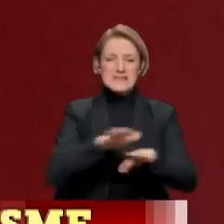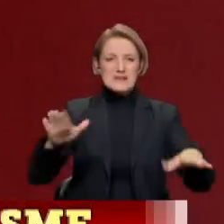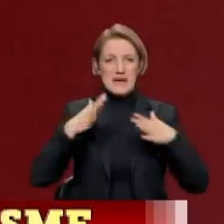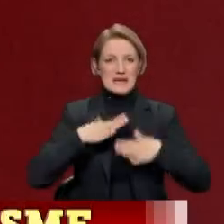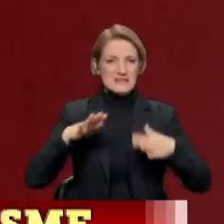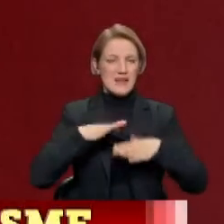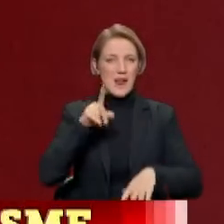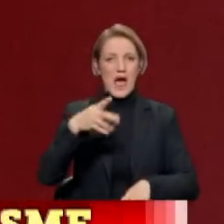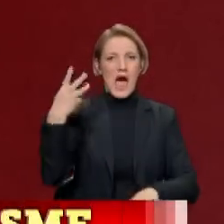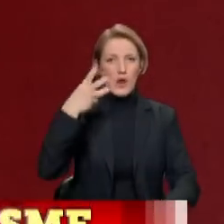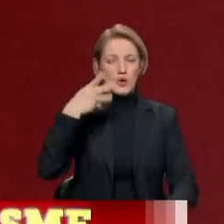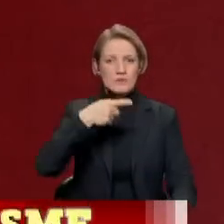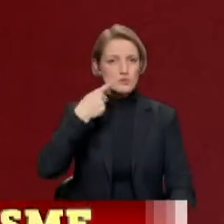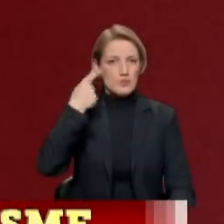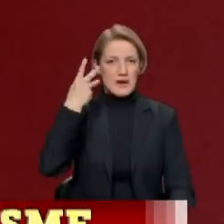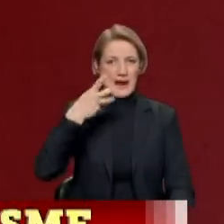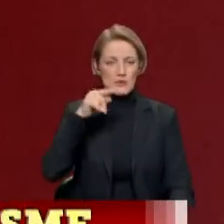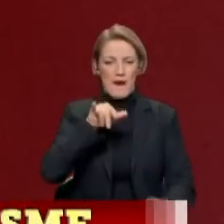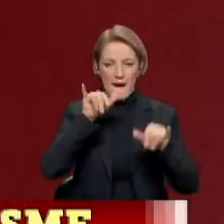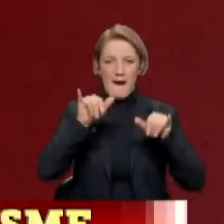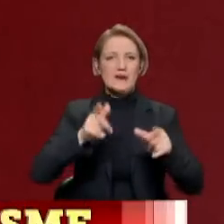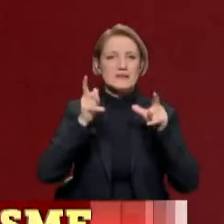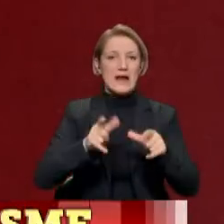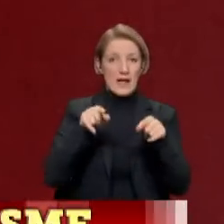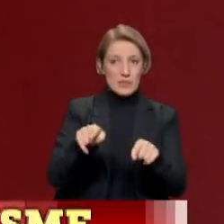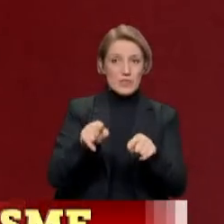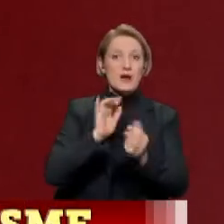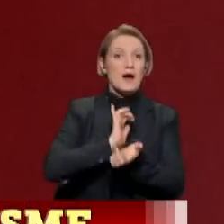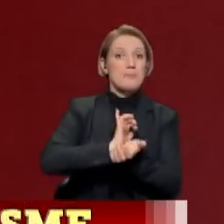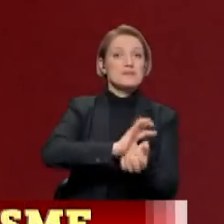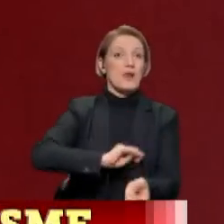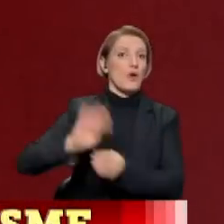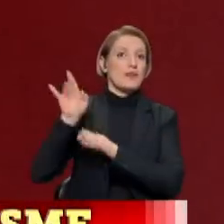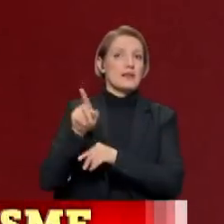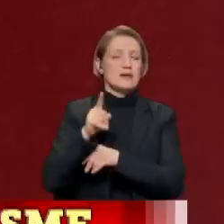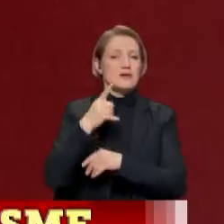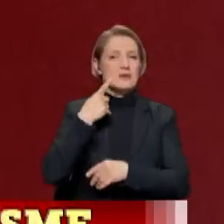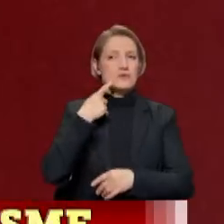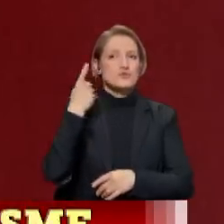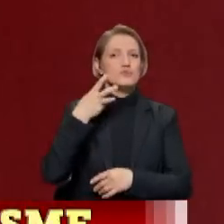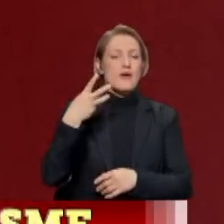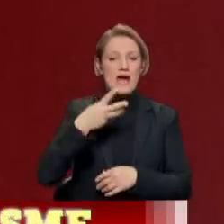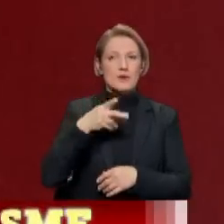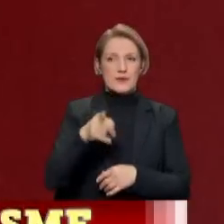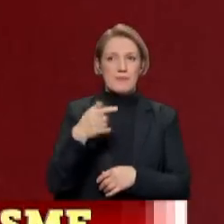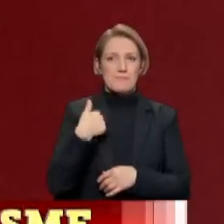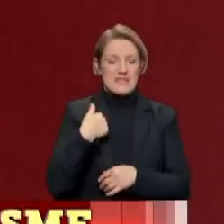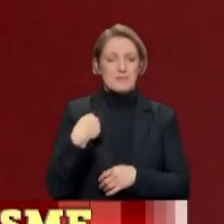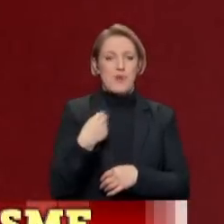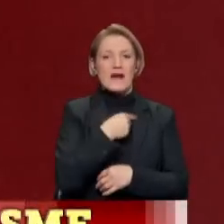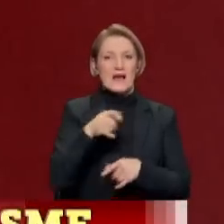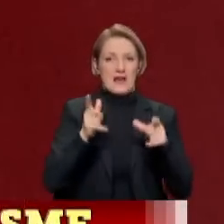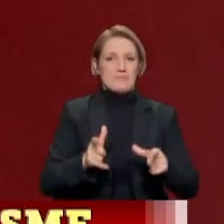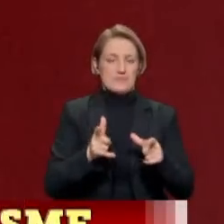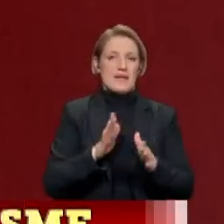günün Erdoğan'ı yine aynı yerden cezaevine gönderildi. Ve Erdoğan cezaevine benim ofisimden, benim muayenehanemden